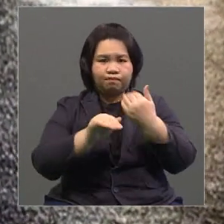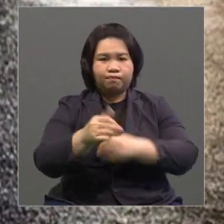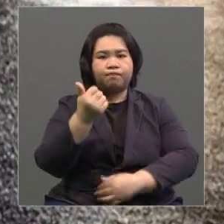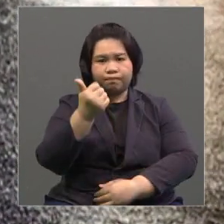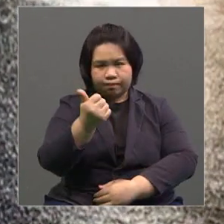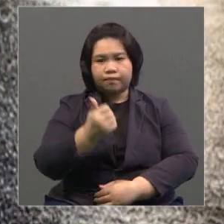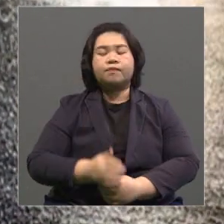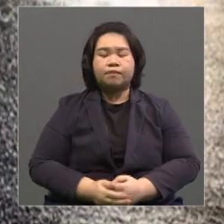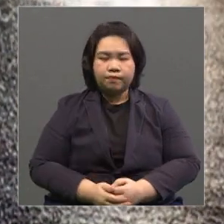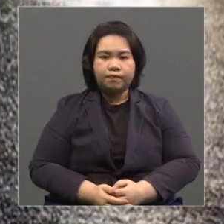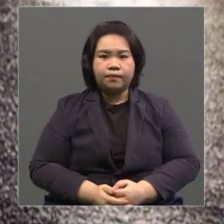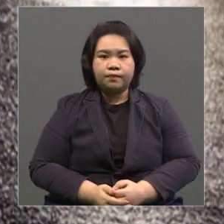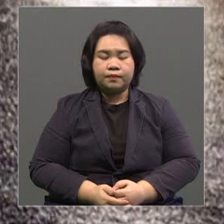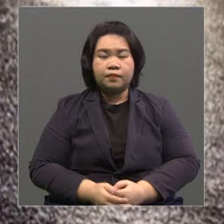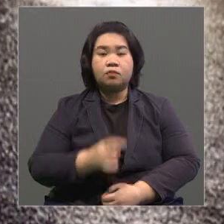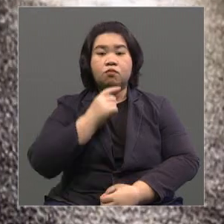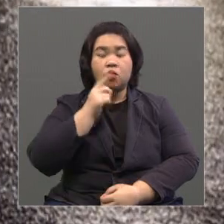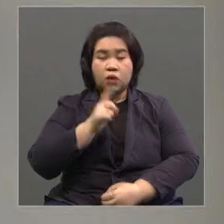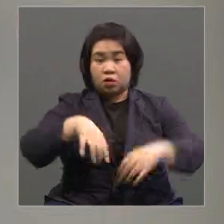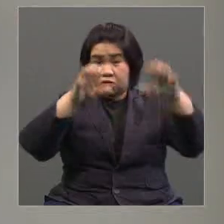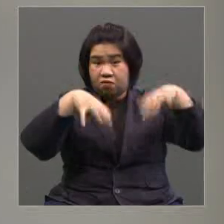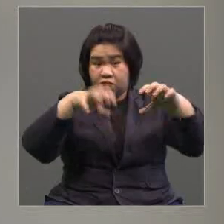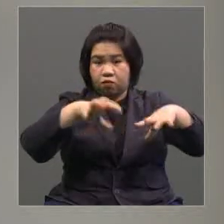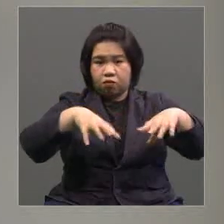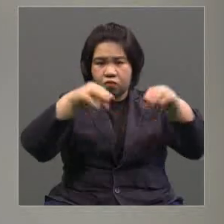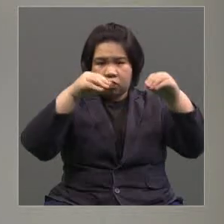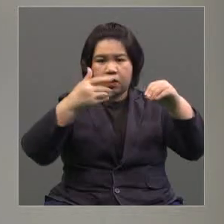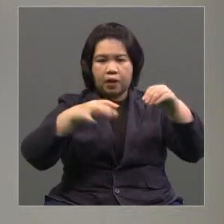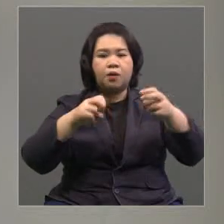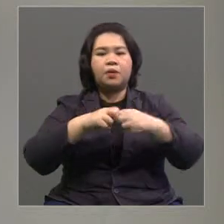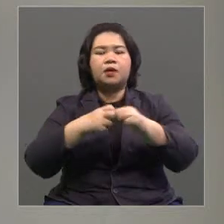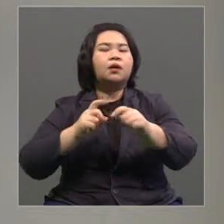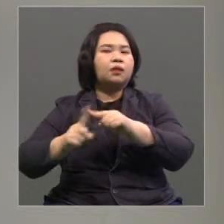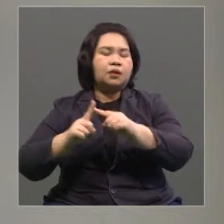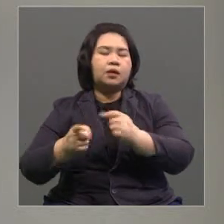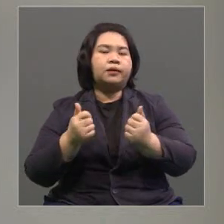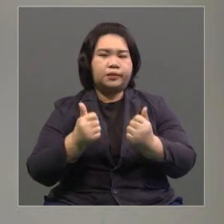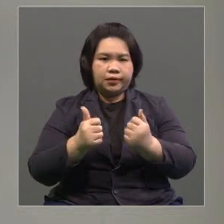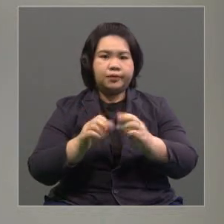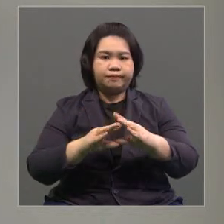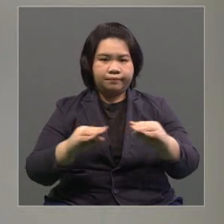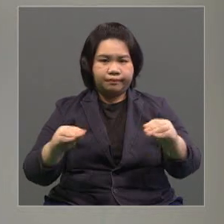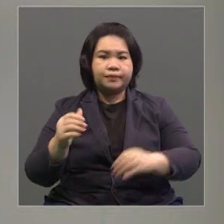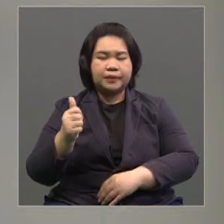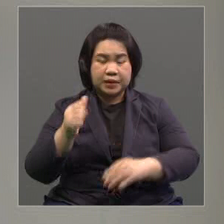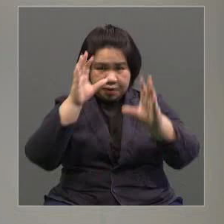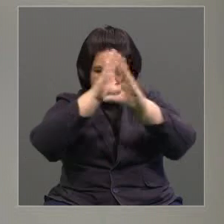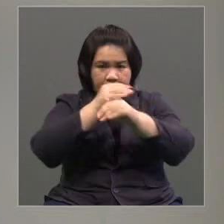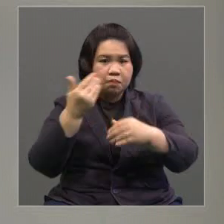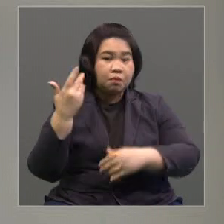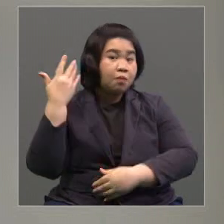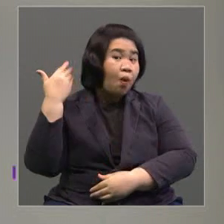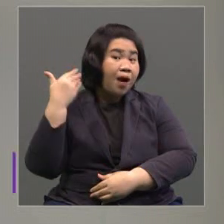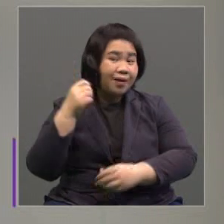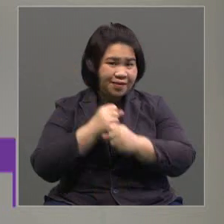ค่ะซึ่งภายหลังจากที่ฝนหยุดตกแล้วสถานการณ์ก็ได้คลี่คลายลงและกลับเข้าสู่ภาวะปกติตั้งแต่ช่วงเมื่อคืนที่ผ่านม